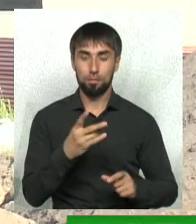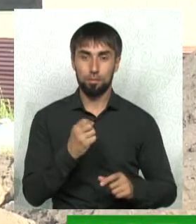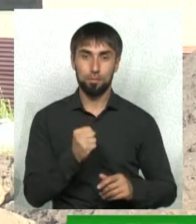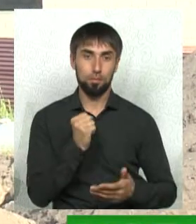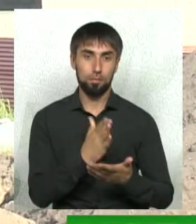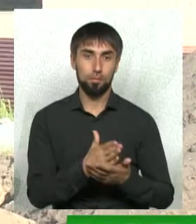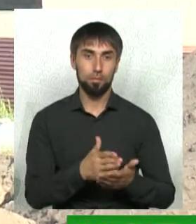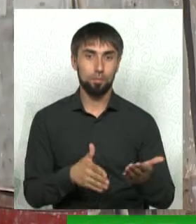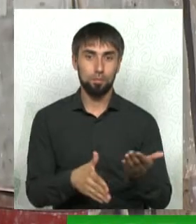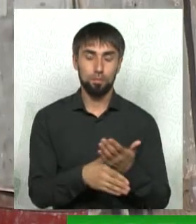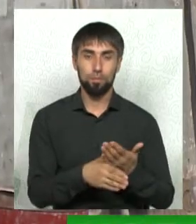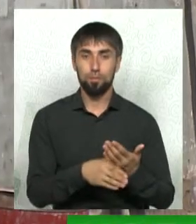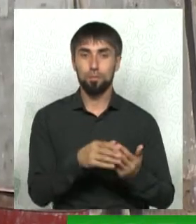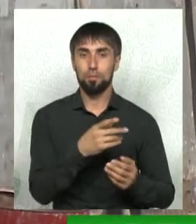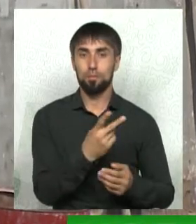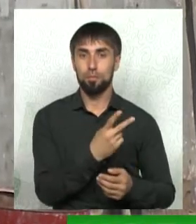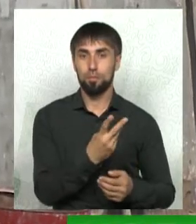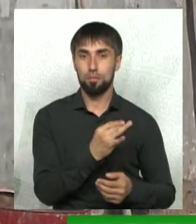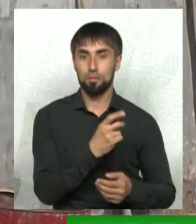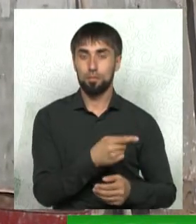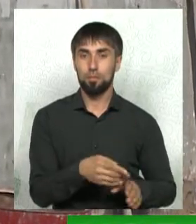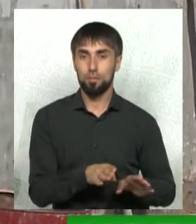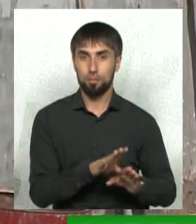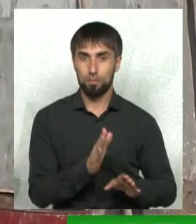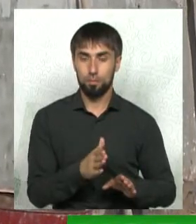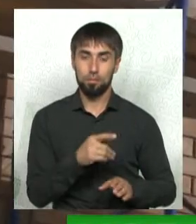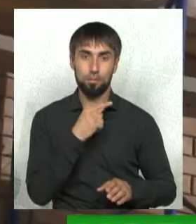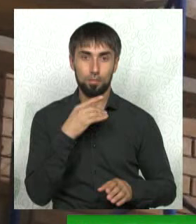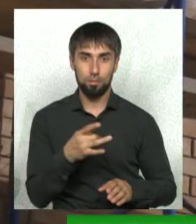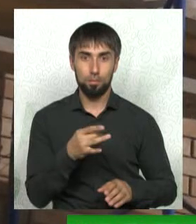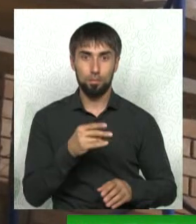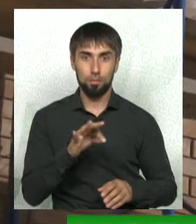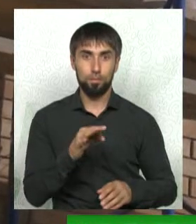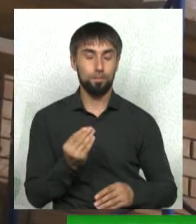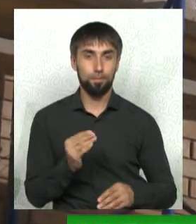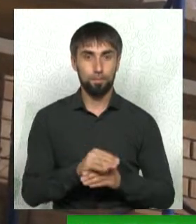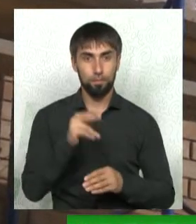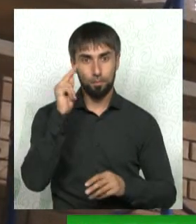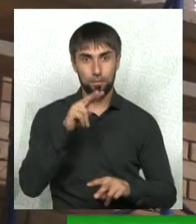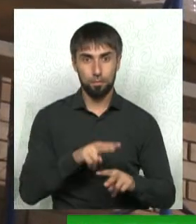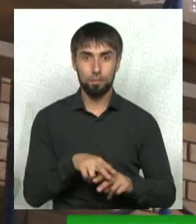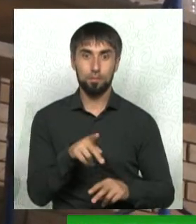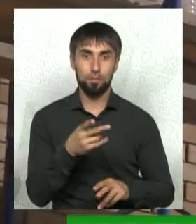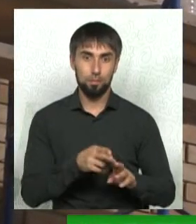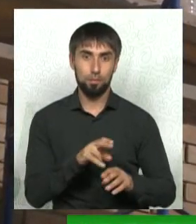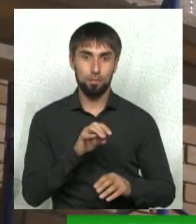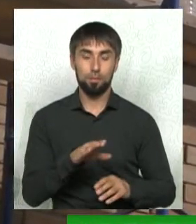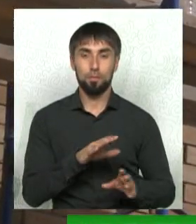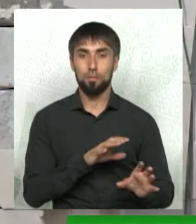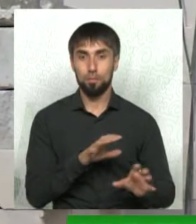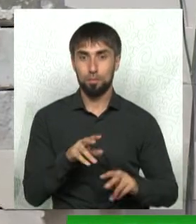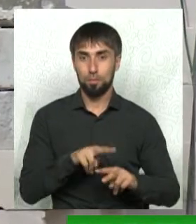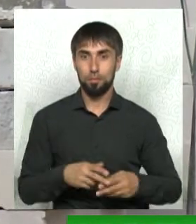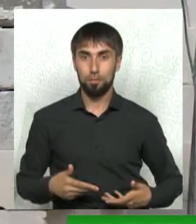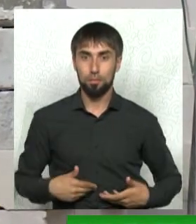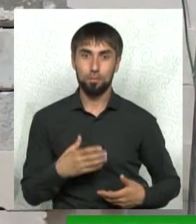напрямую способствует ликвидации 2- и 3-сменного обучения в регионе. Помимо дополнительных ученических мест, этот объект обеспечит